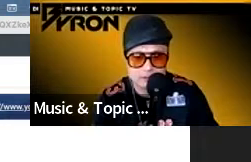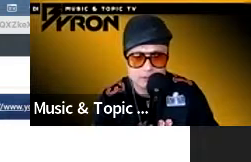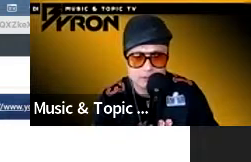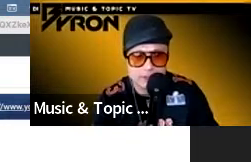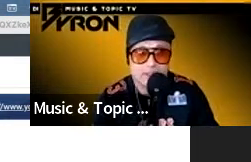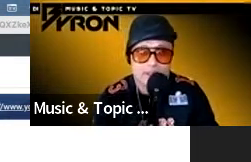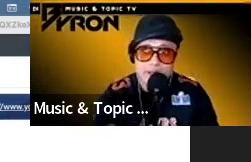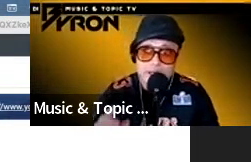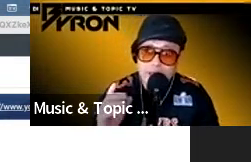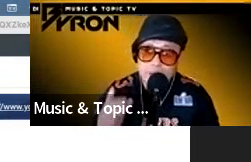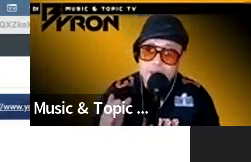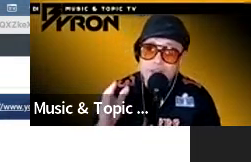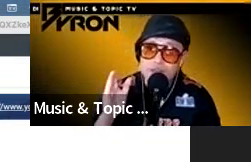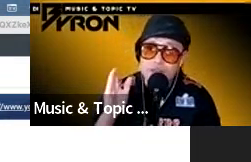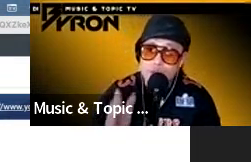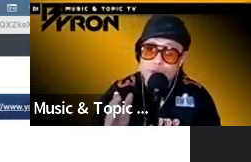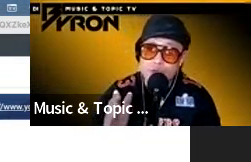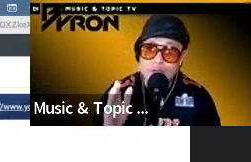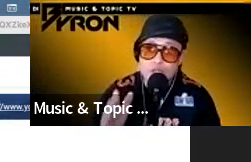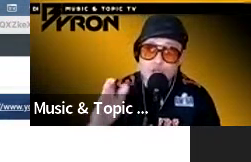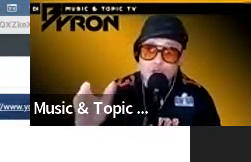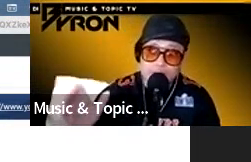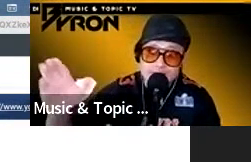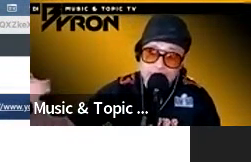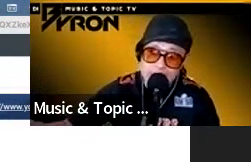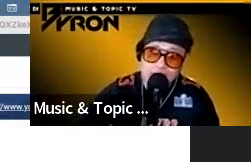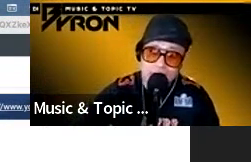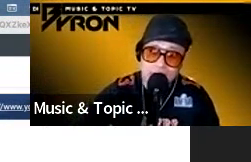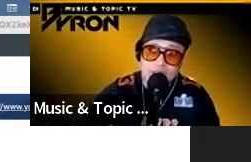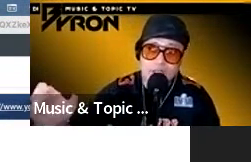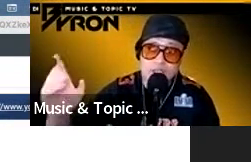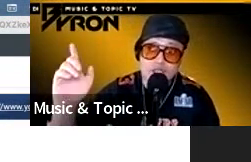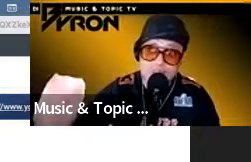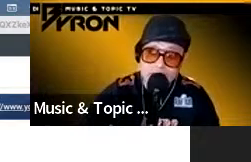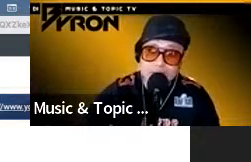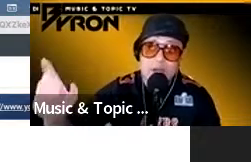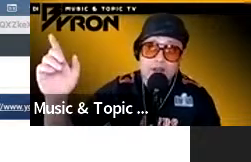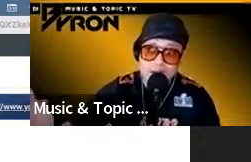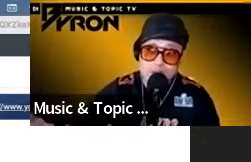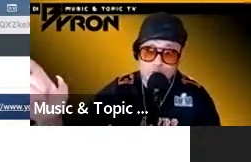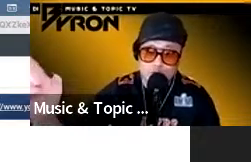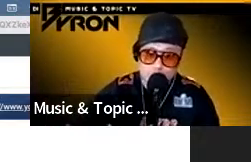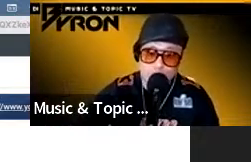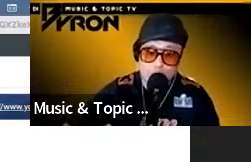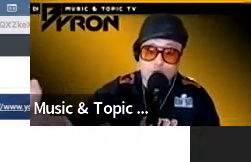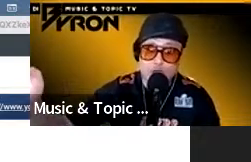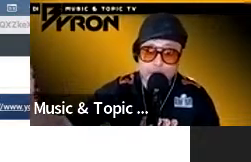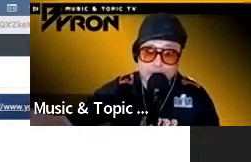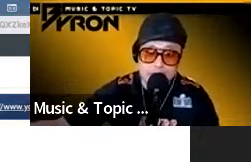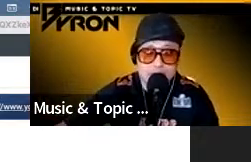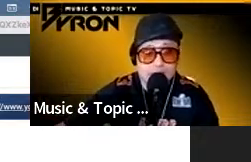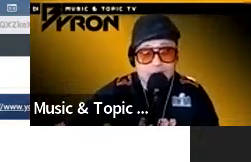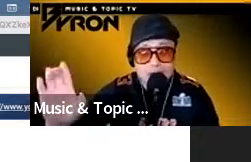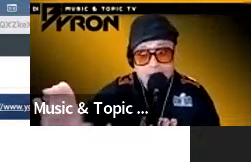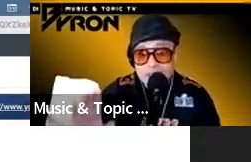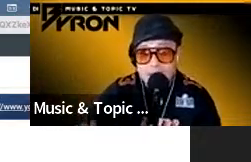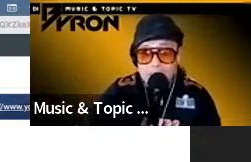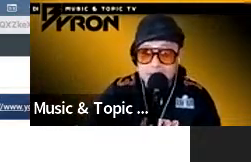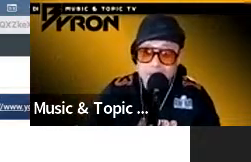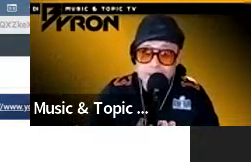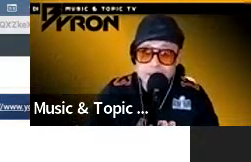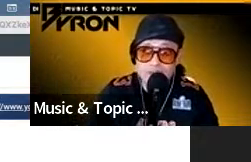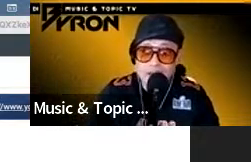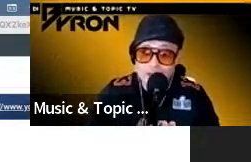New York City. See? He was a featured designer in Jay's fashion show in New York City. Hindi